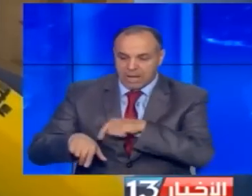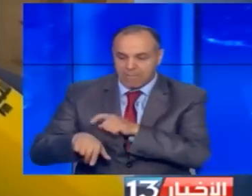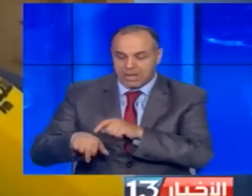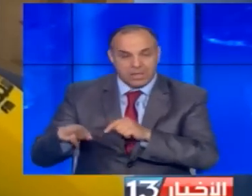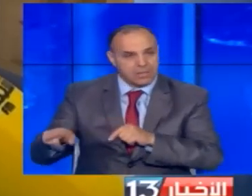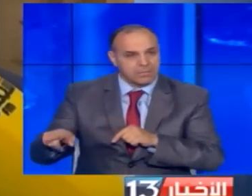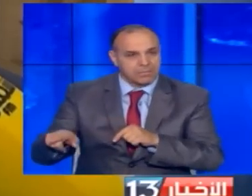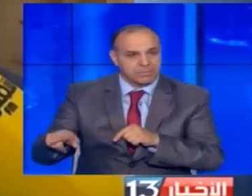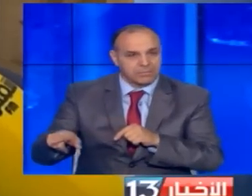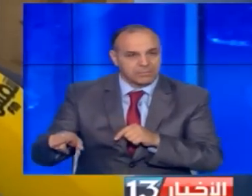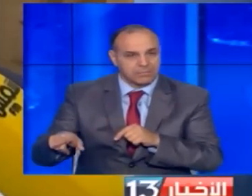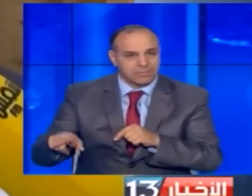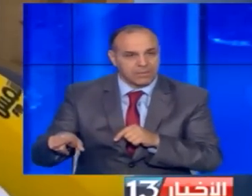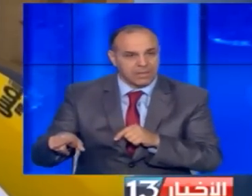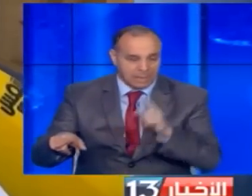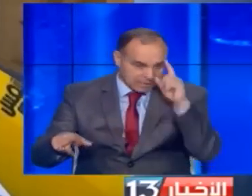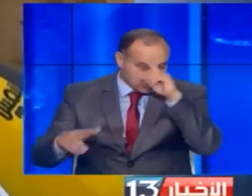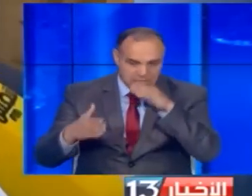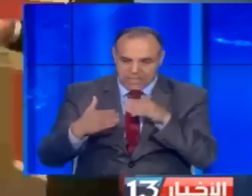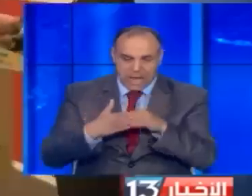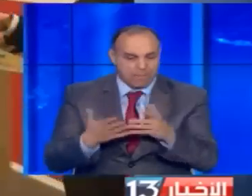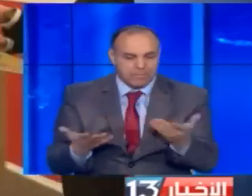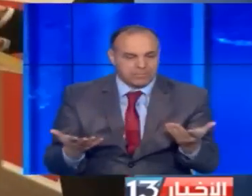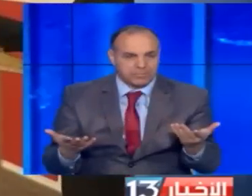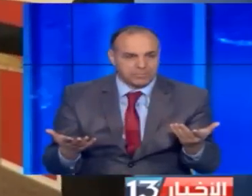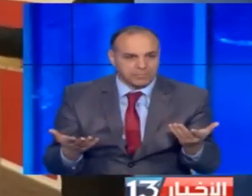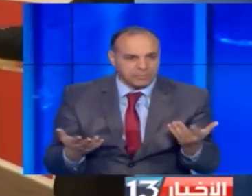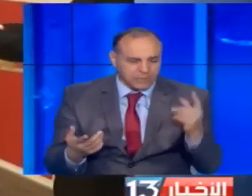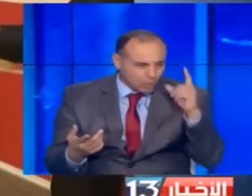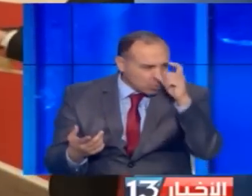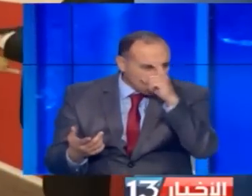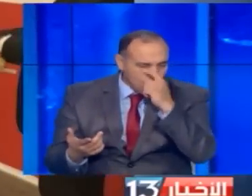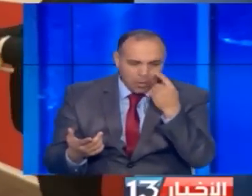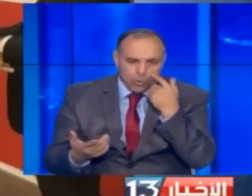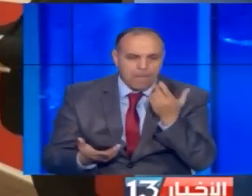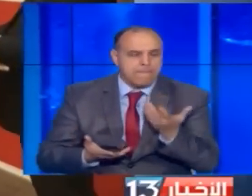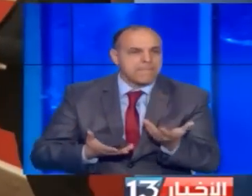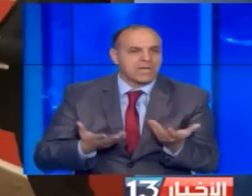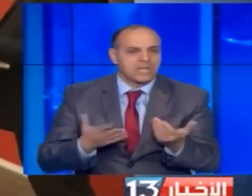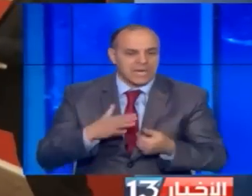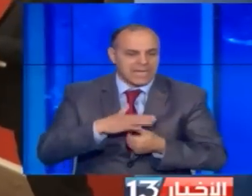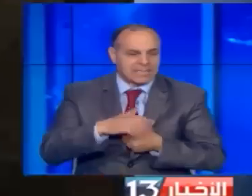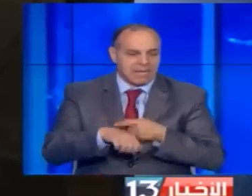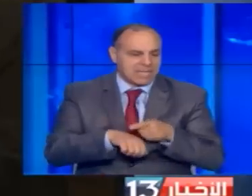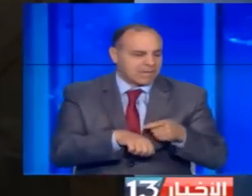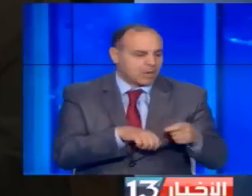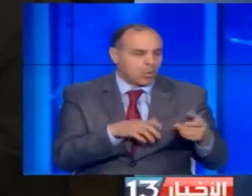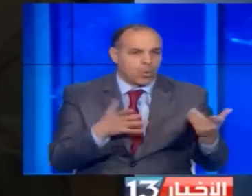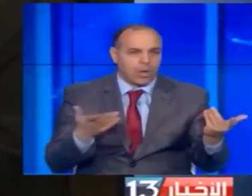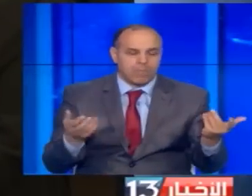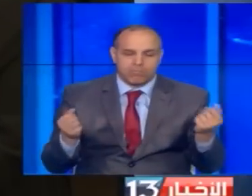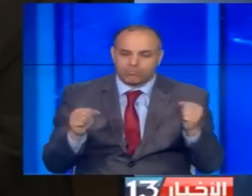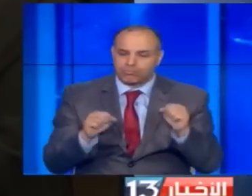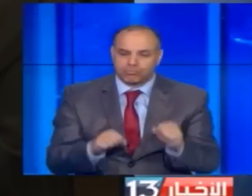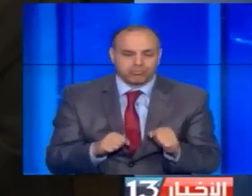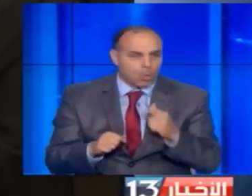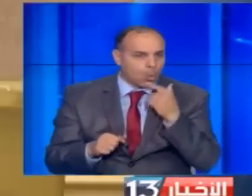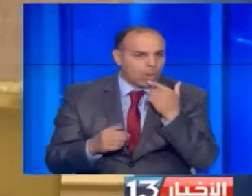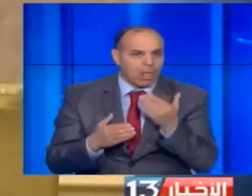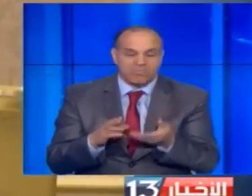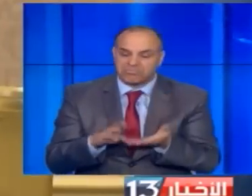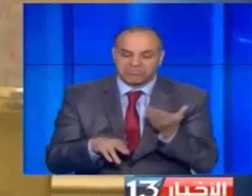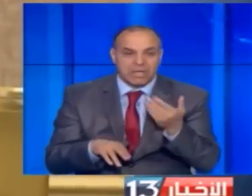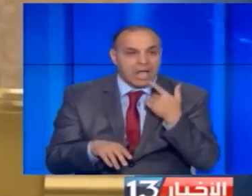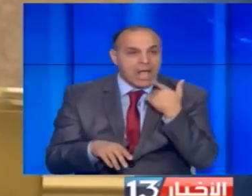وسط البلديات، وهذيك هي الصعوبة منين جات. صعوبات يرى عدد من رؤساء البلديات أنه من الممكن تذليلها